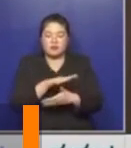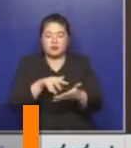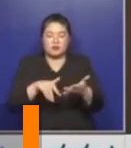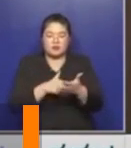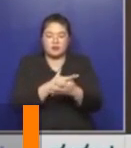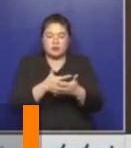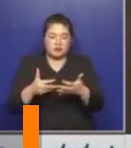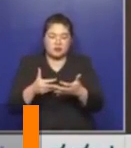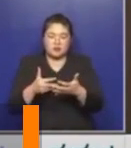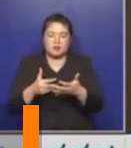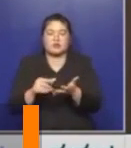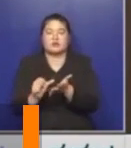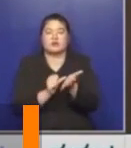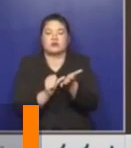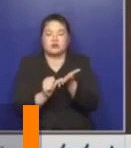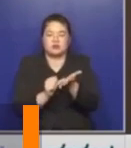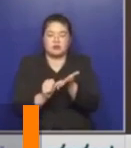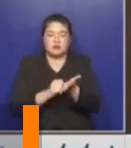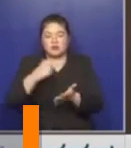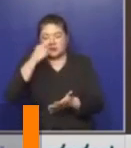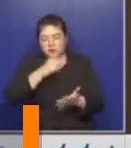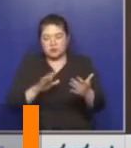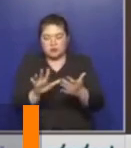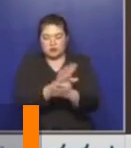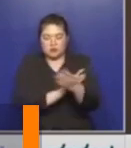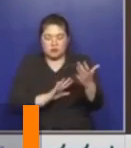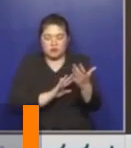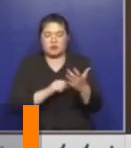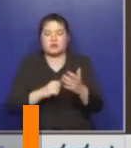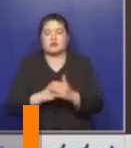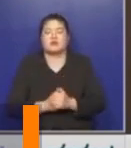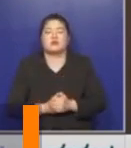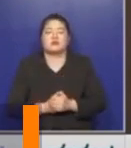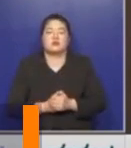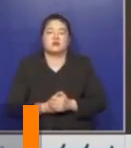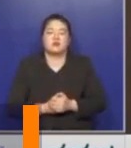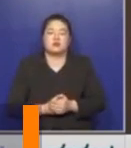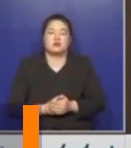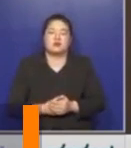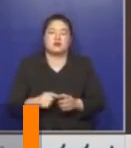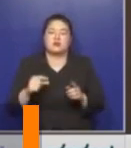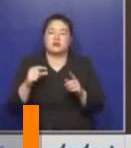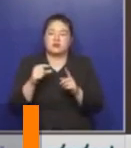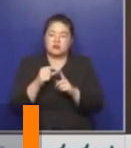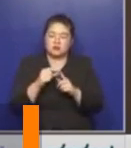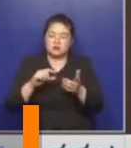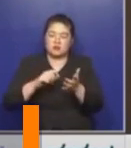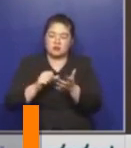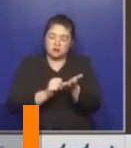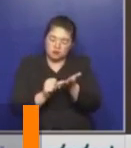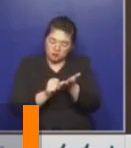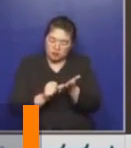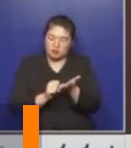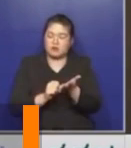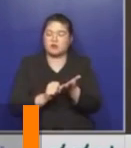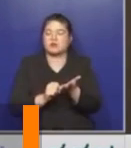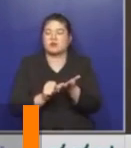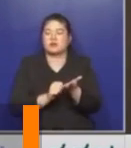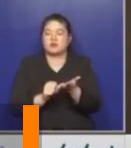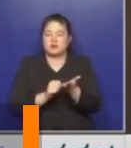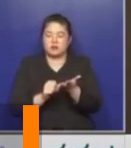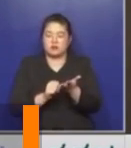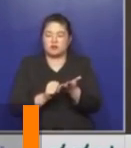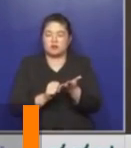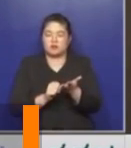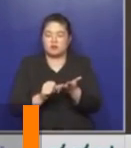การปฏิรูปประเทศปฏิรูปประเทศแปลว่าทำให้ดีขึ้นไม่ใช่แปล